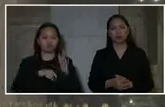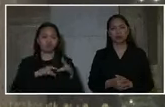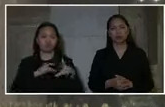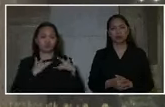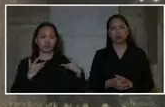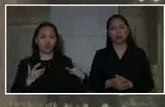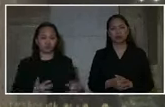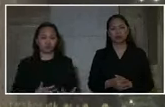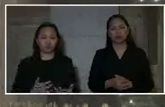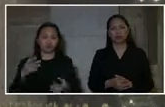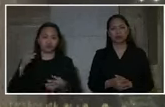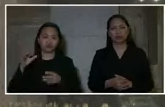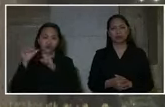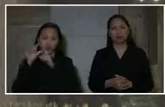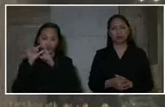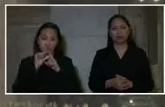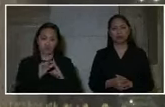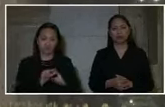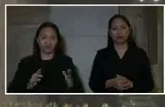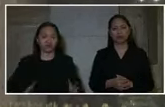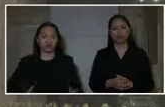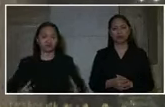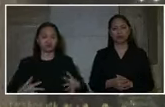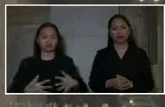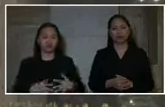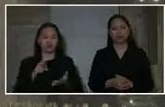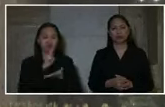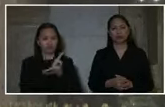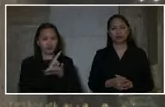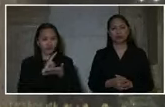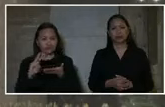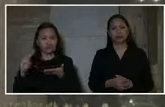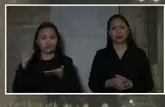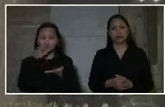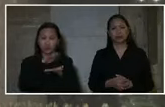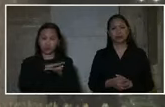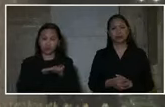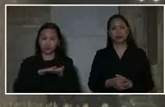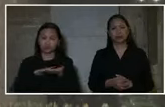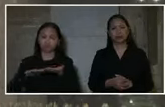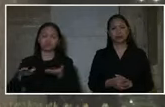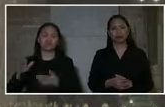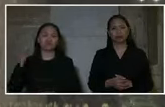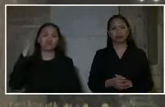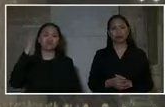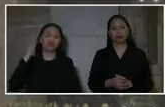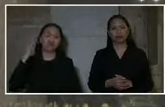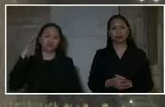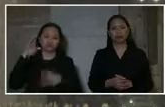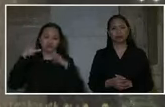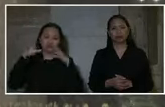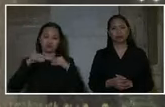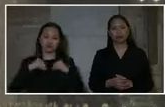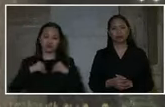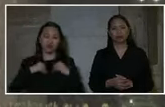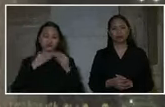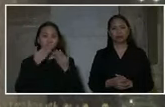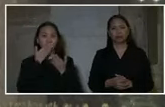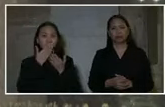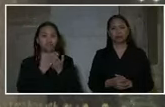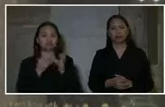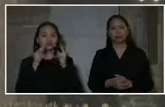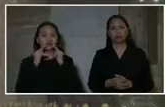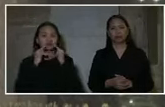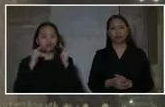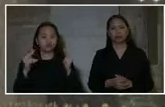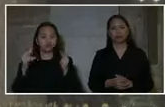dinala sa sinapupunan ng Birheng Kalinis-Linisan noong tanggapin niya ang mabuting balitang